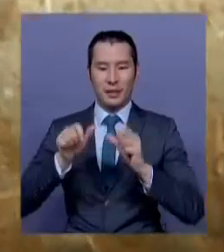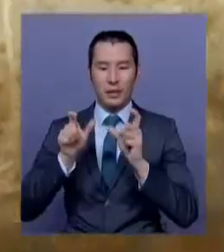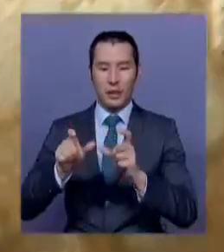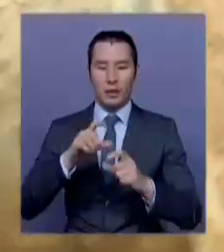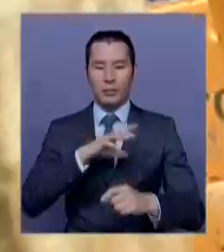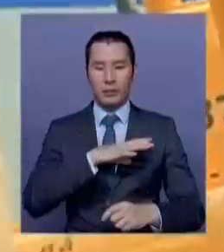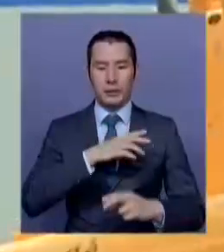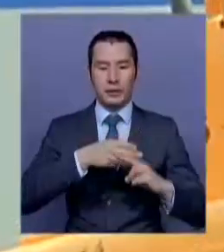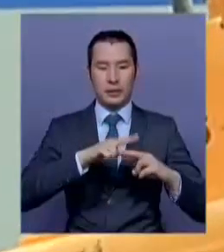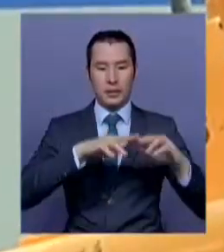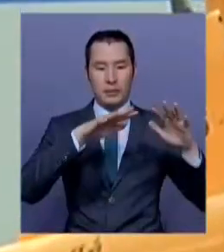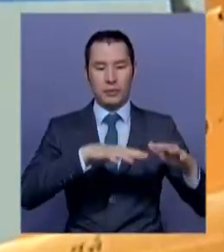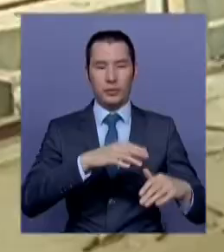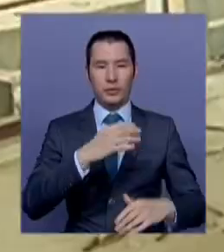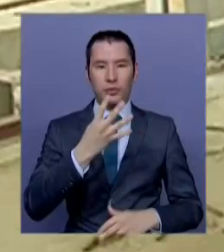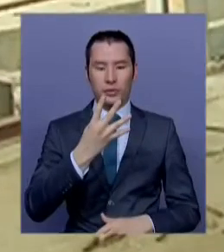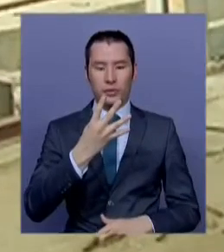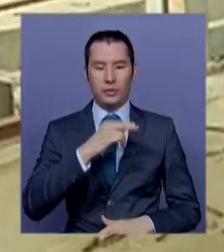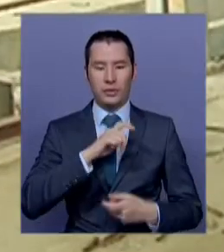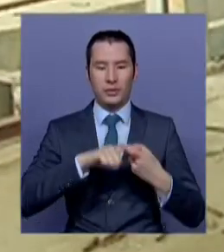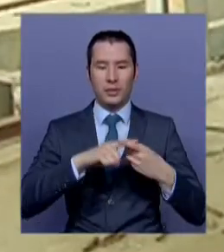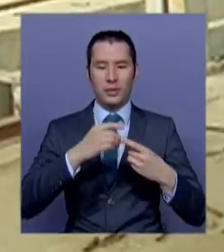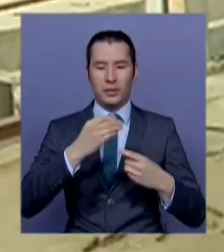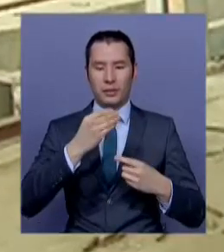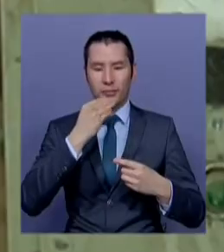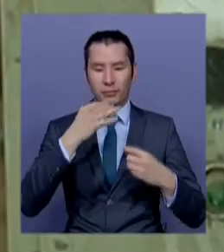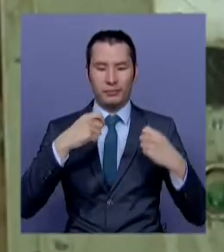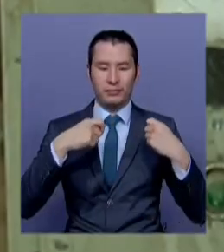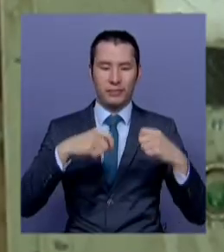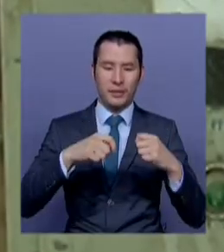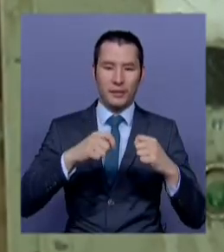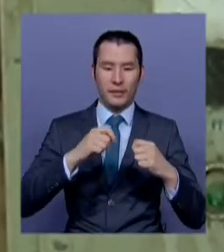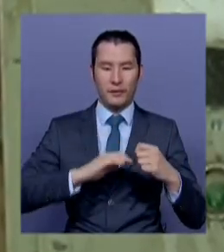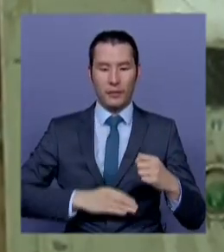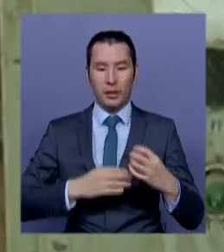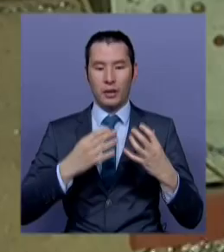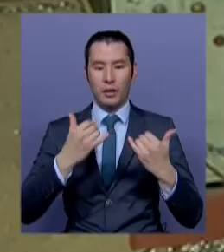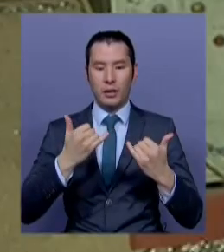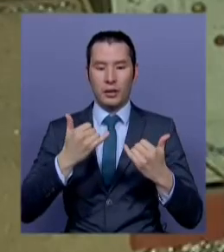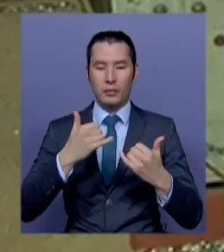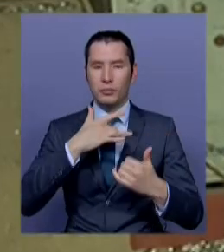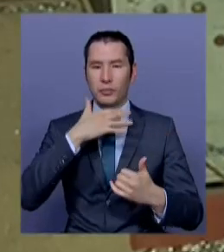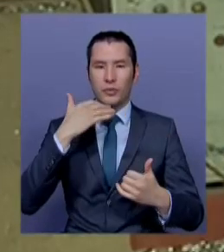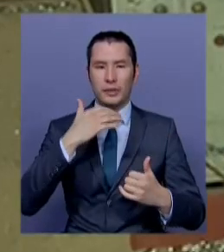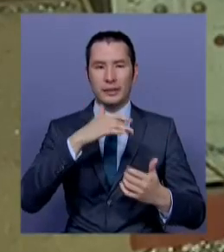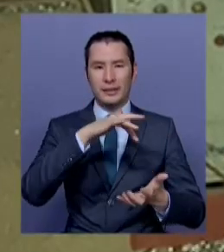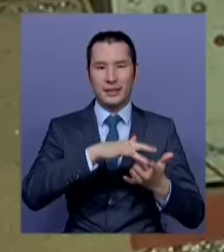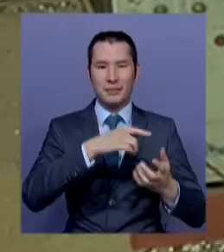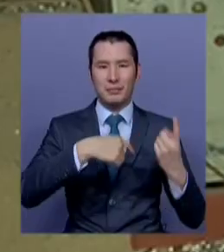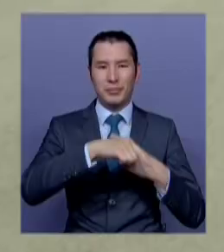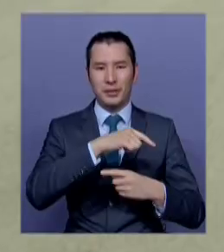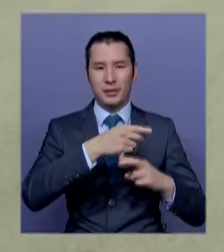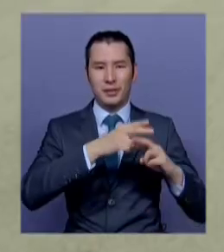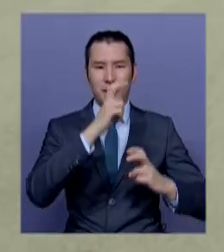жұмыс істеген болатын. Олар азық-түлік пен дәрі-дәрмек өндіруші компаниялар. Ал бүгінде көпшілік санитарлық нормаларды қатаң сақтап, қайта